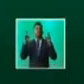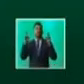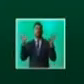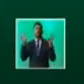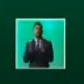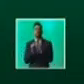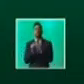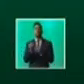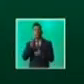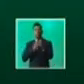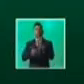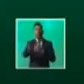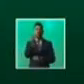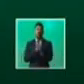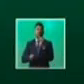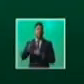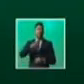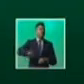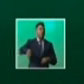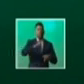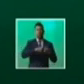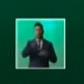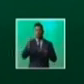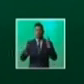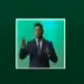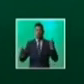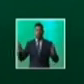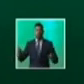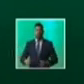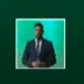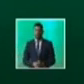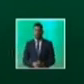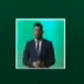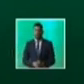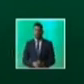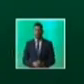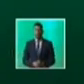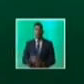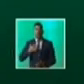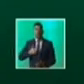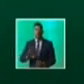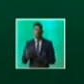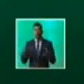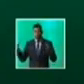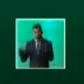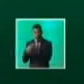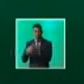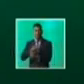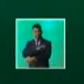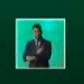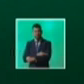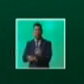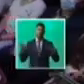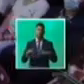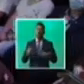ούτε 0,1%. Το ΠΑΣΟΚ δεν πήρε 0%, αλλά δεν απομειώθηκαν οι δυνάμεις του σε αντίθεση με τους